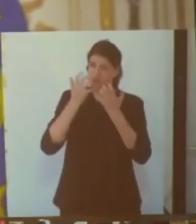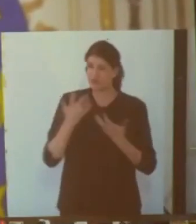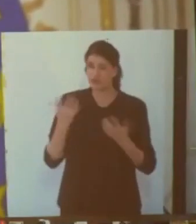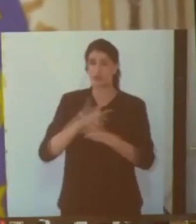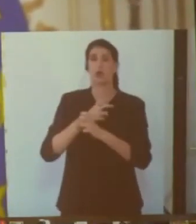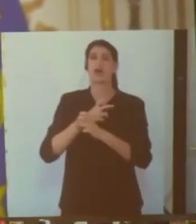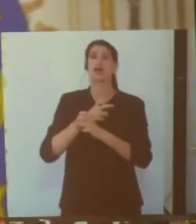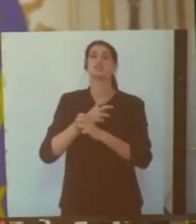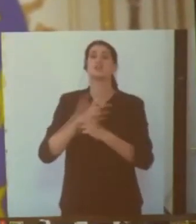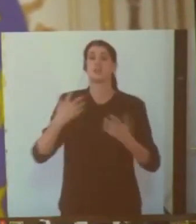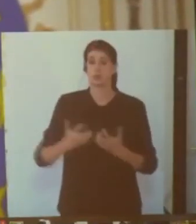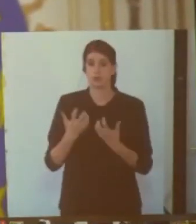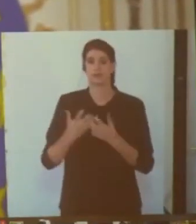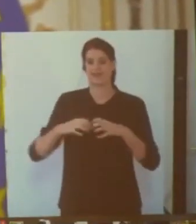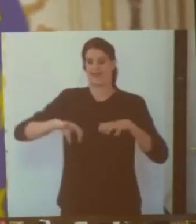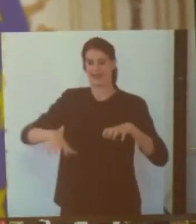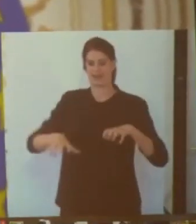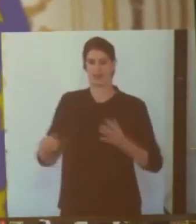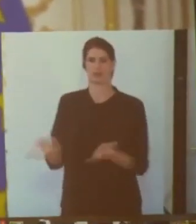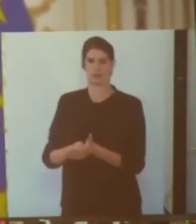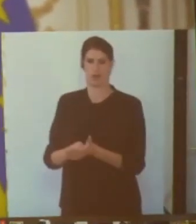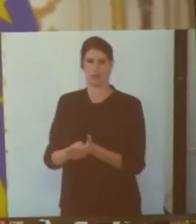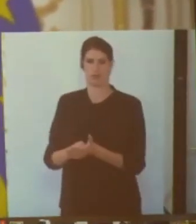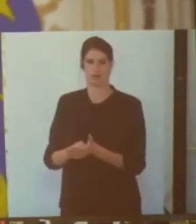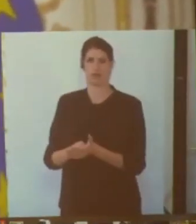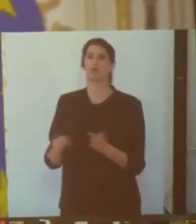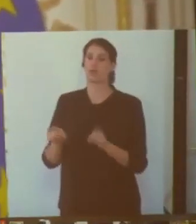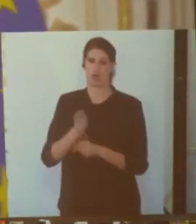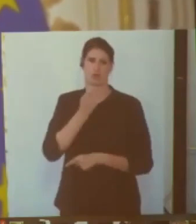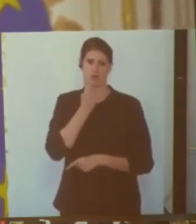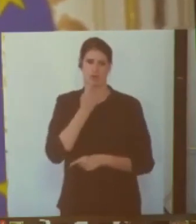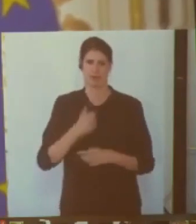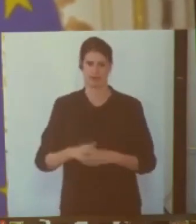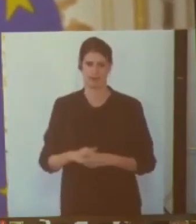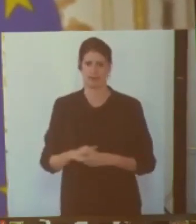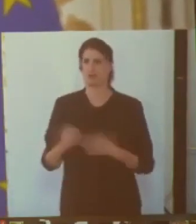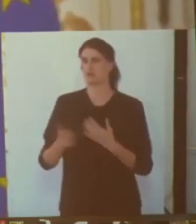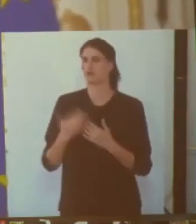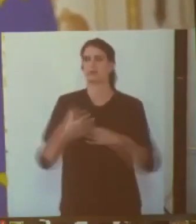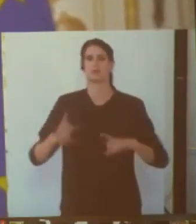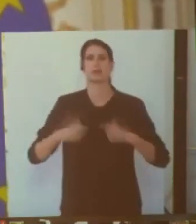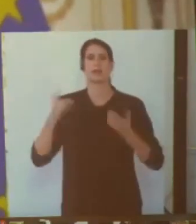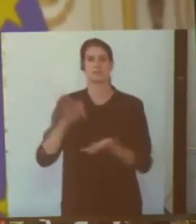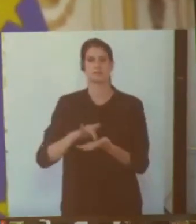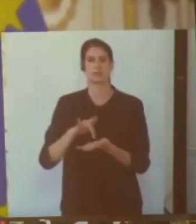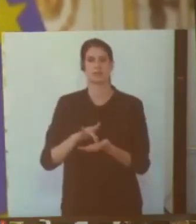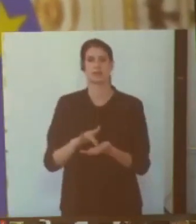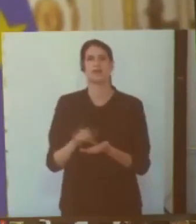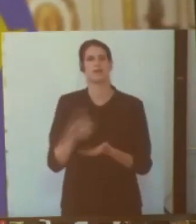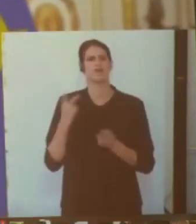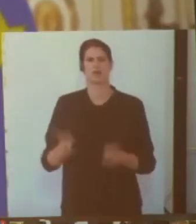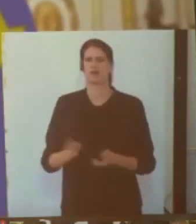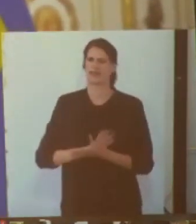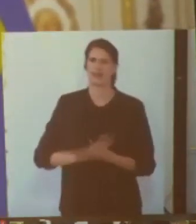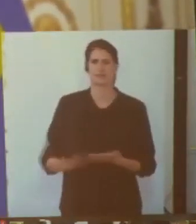Produkte regional zu kaufen und zu konsumieren. Zum Beispiel bei den Lebensmitteln können wir ganz einfach als